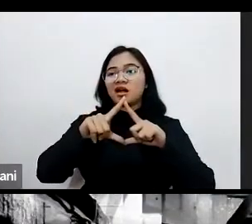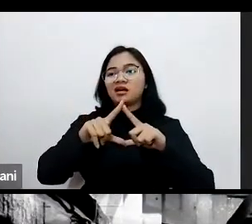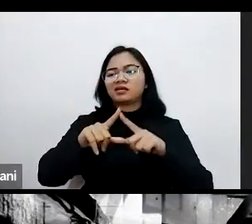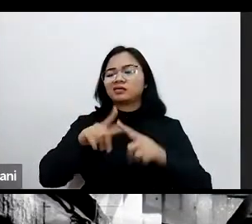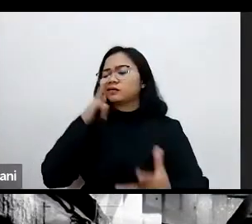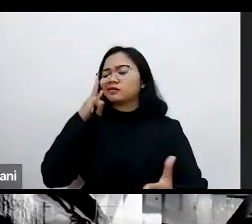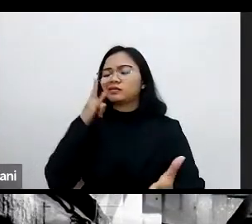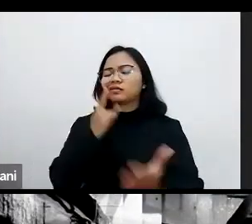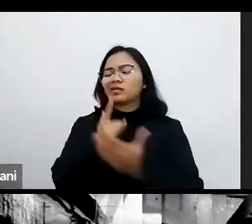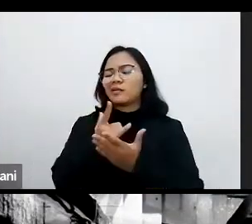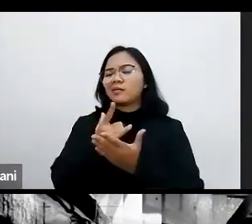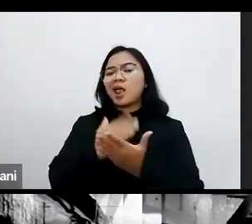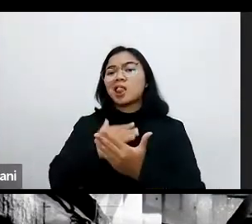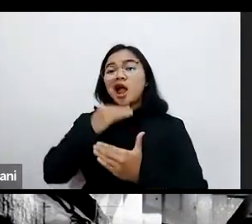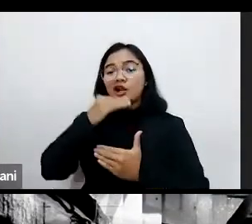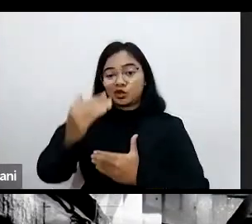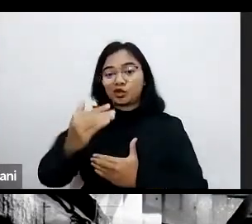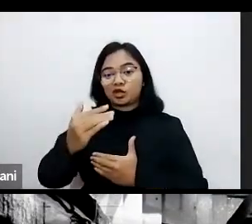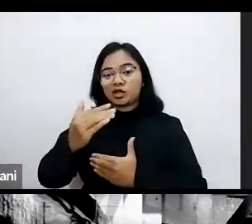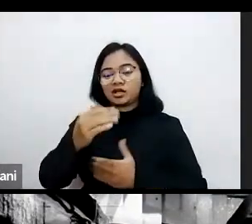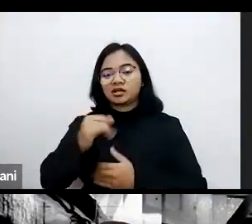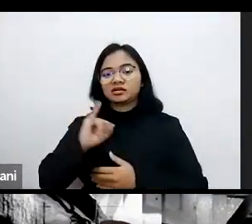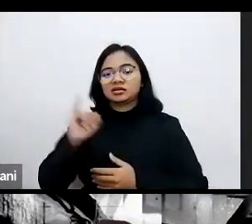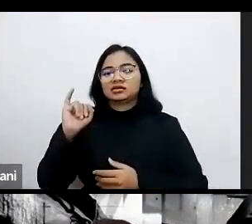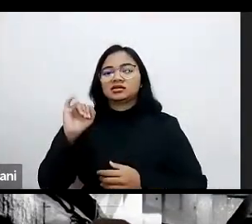jangan pernah bosan. Bravo!